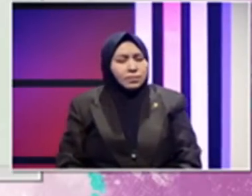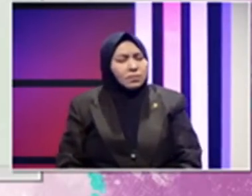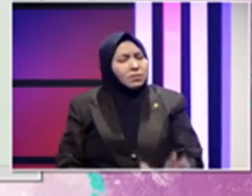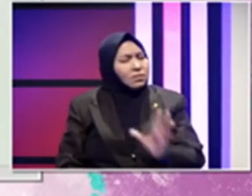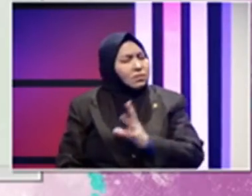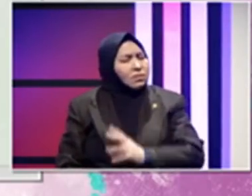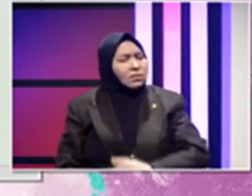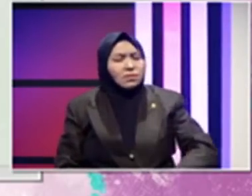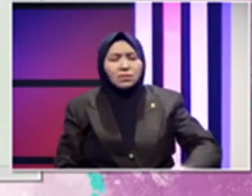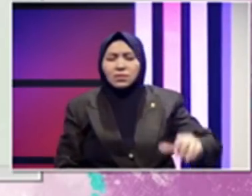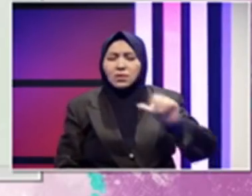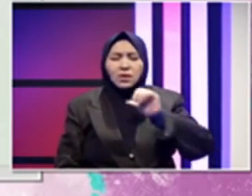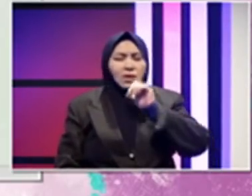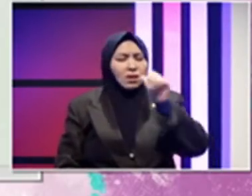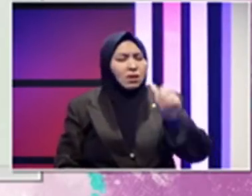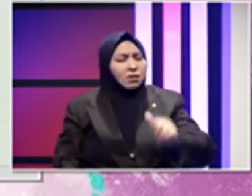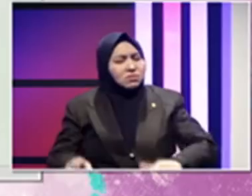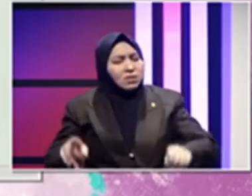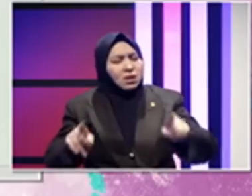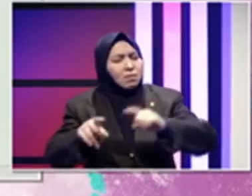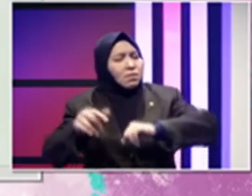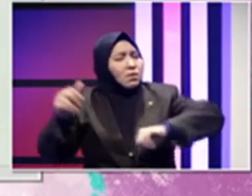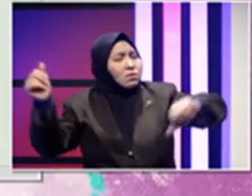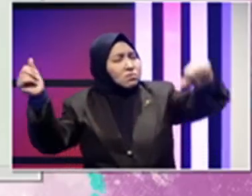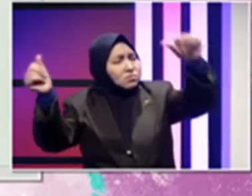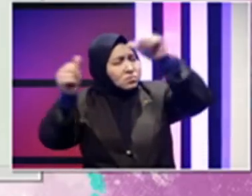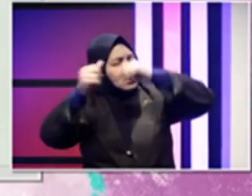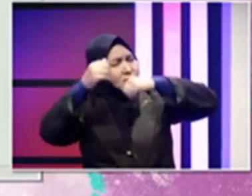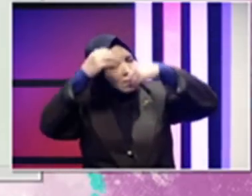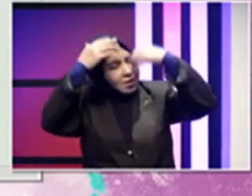النُّورُ وَلَا الظِّلُّ وَلَا